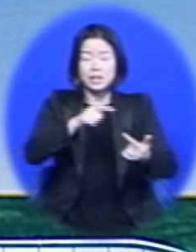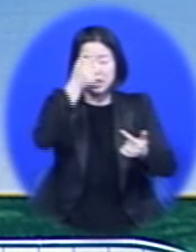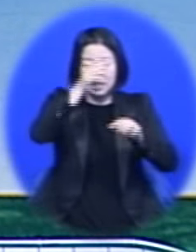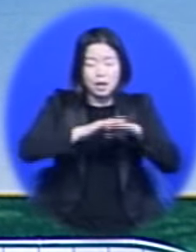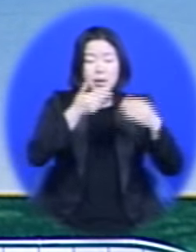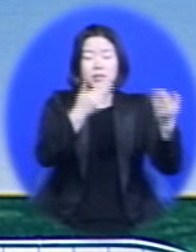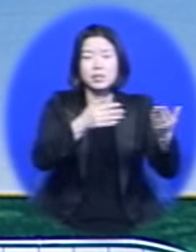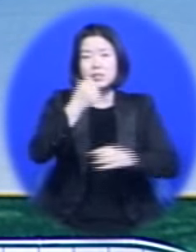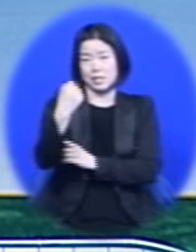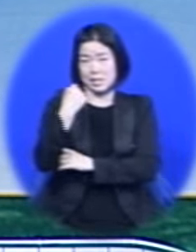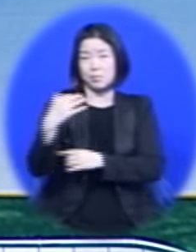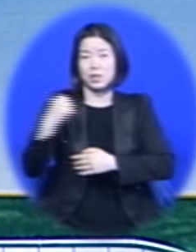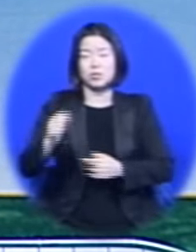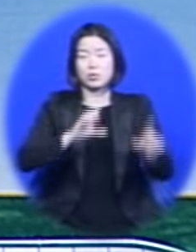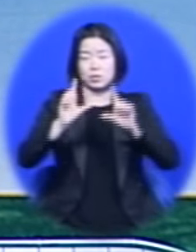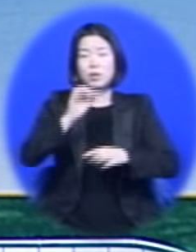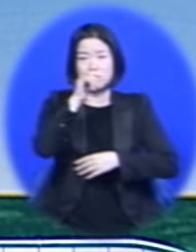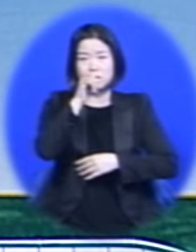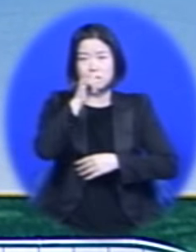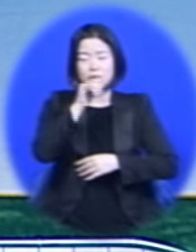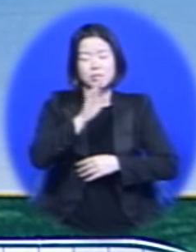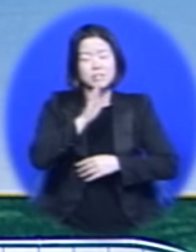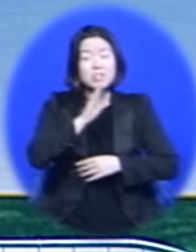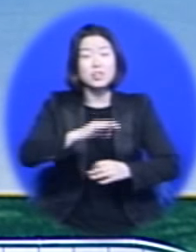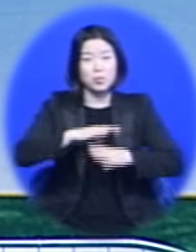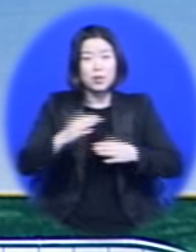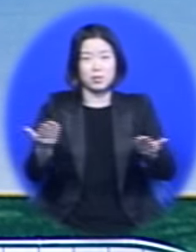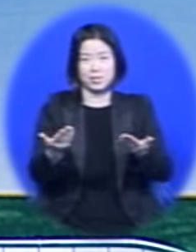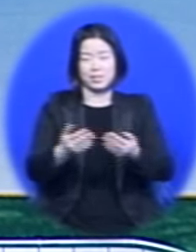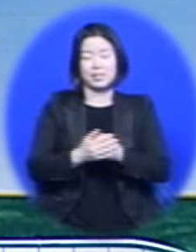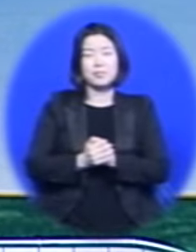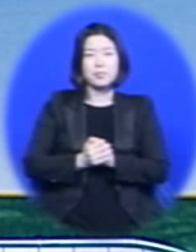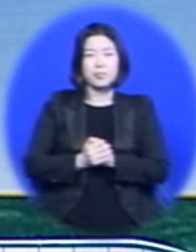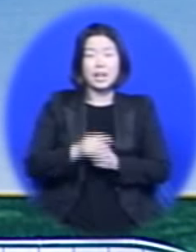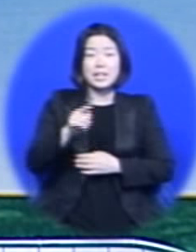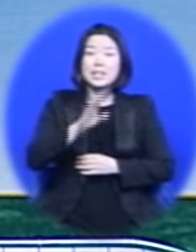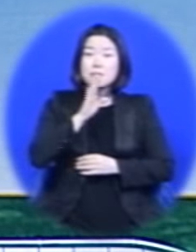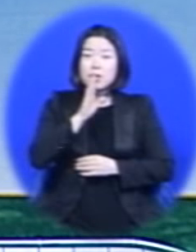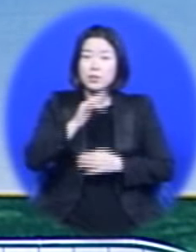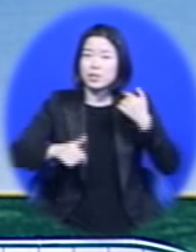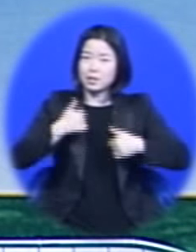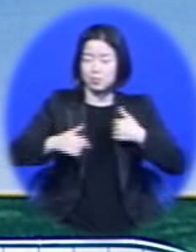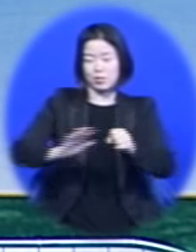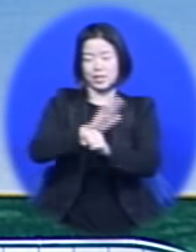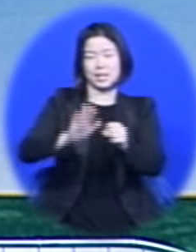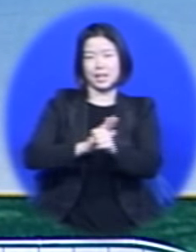삽니다. 이건 참 놀라운 일이잖아요. 그것이 바로 기쁨과 사랑인